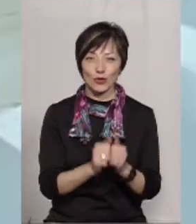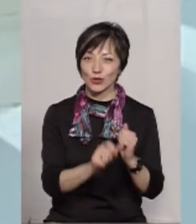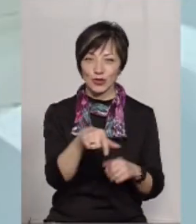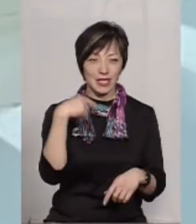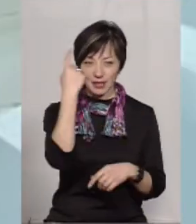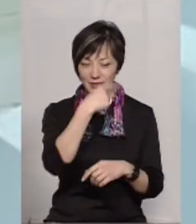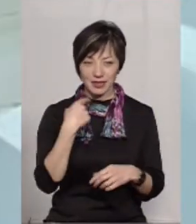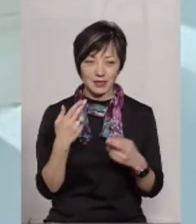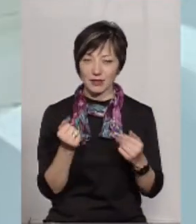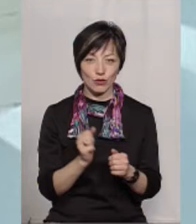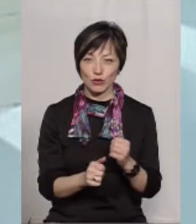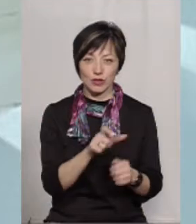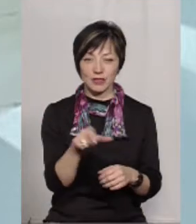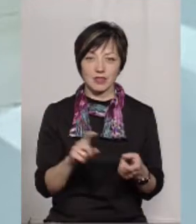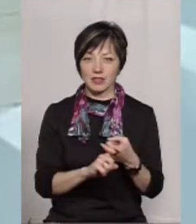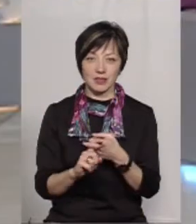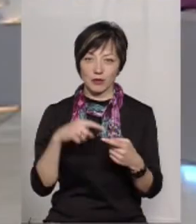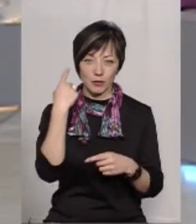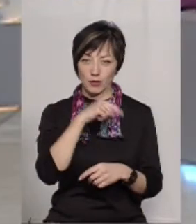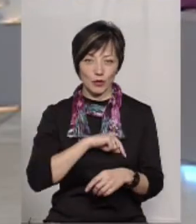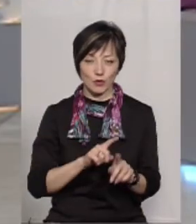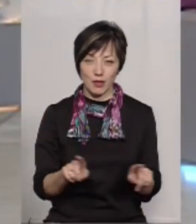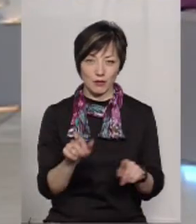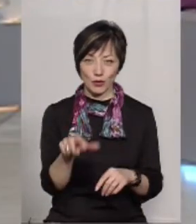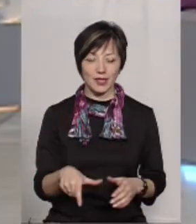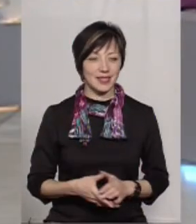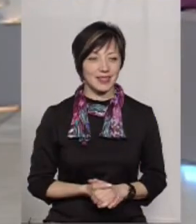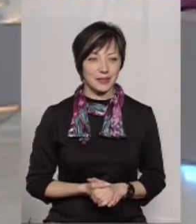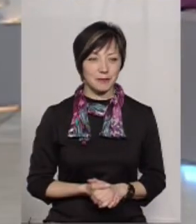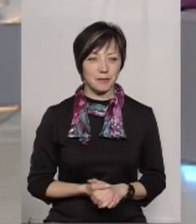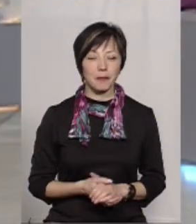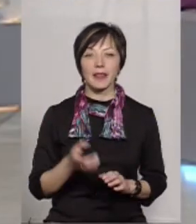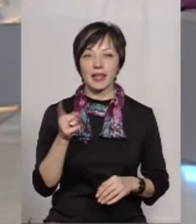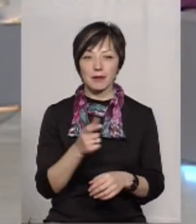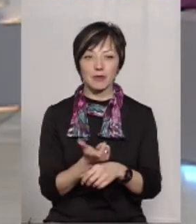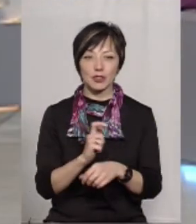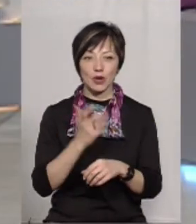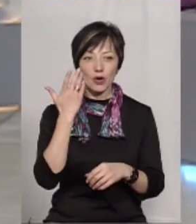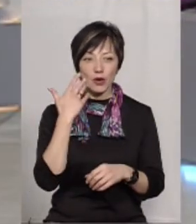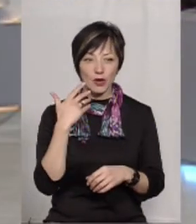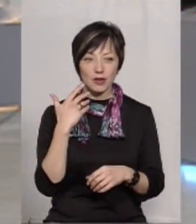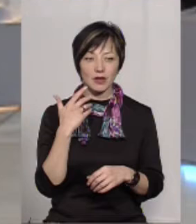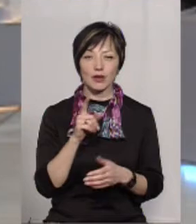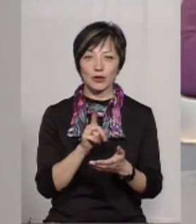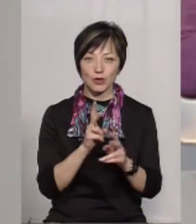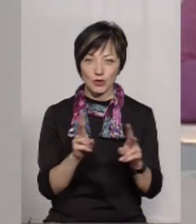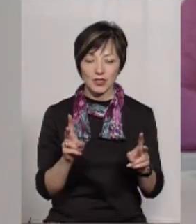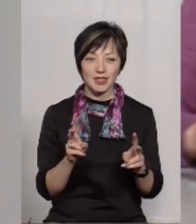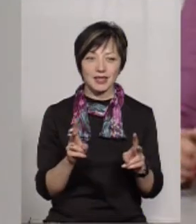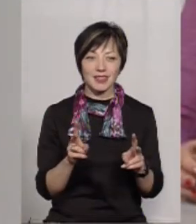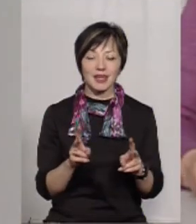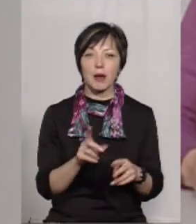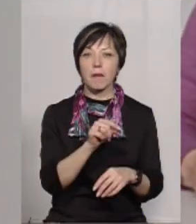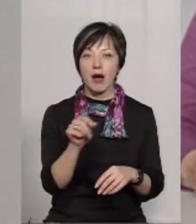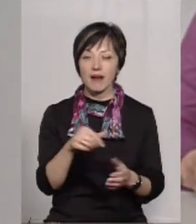людини дуже індивідуально, так? Це у кожної людини залежить від індивідуальної психологічної особливості кожної людини. І тим більше, коли ми чуємо, що має взяти. Що